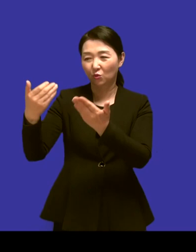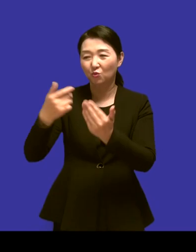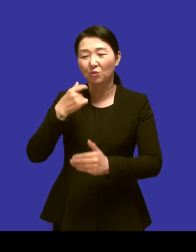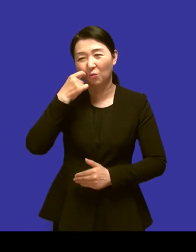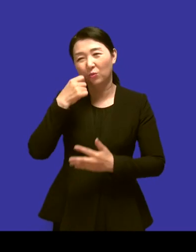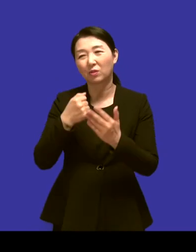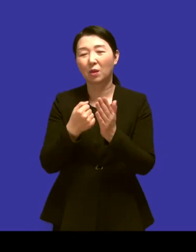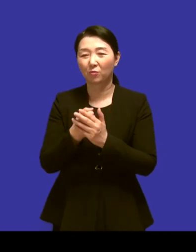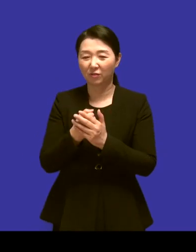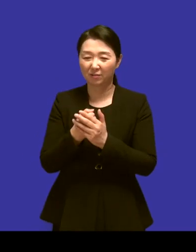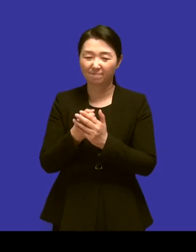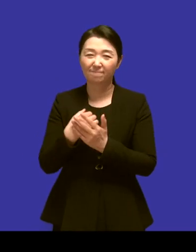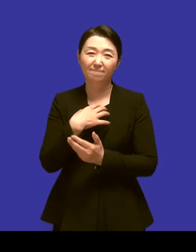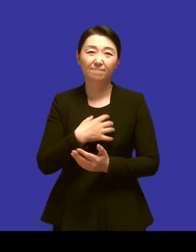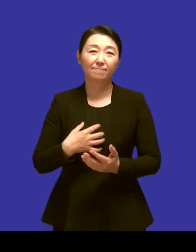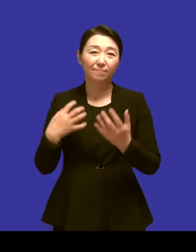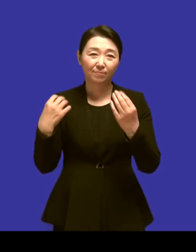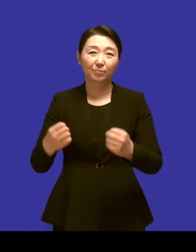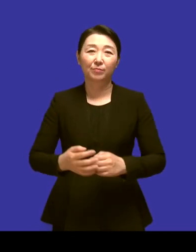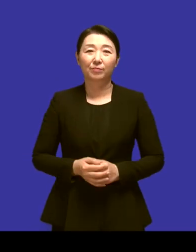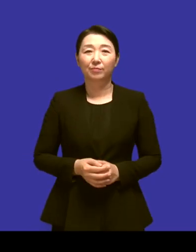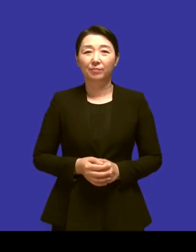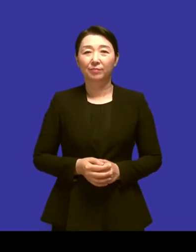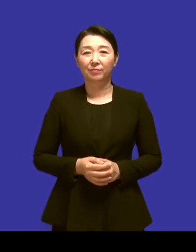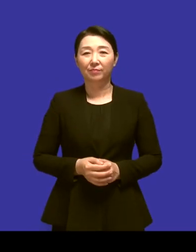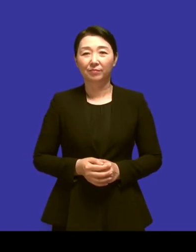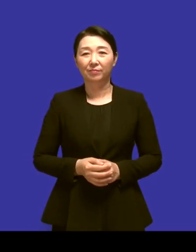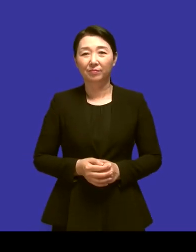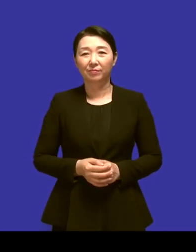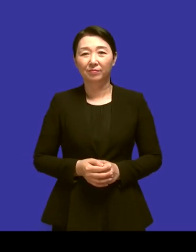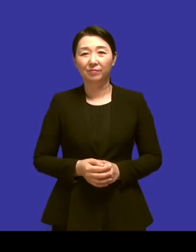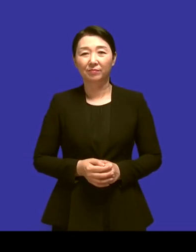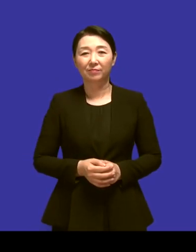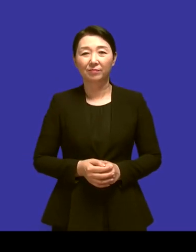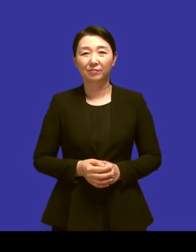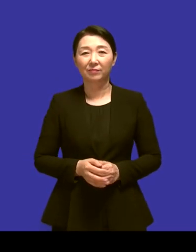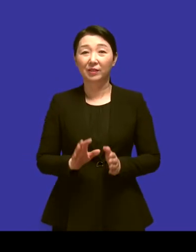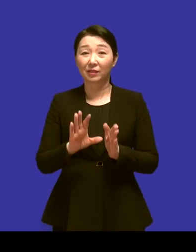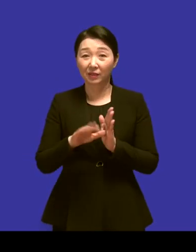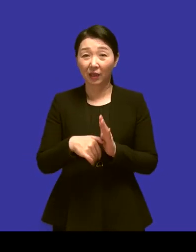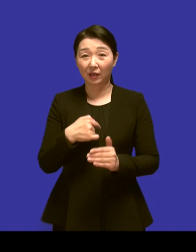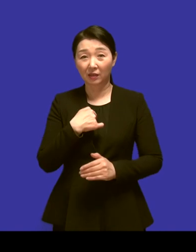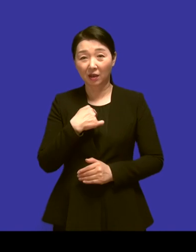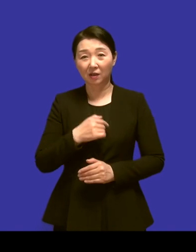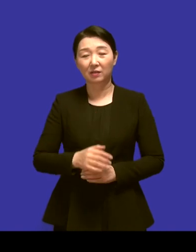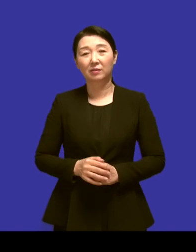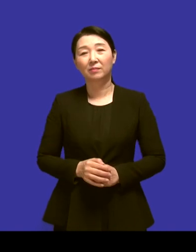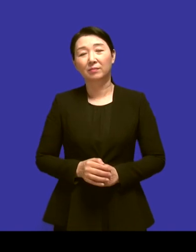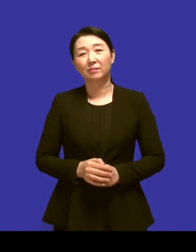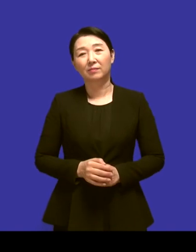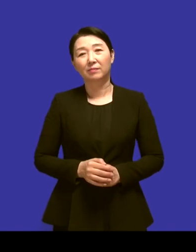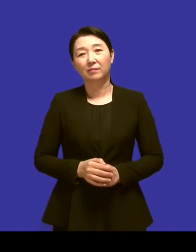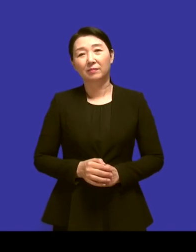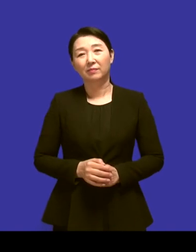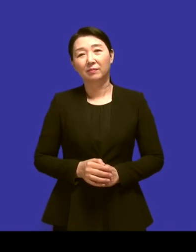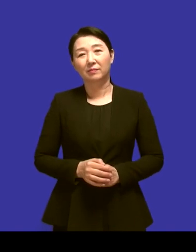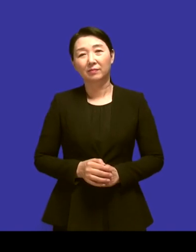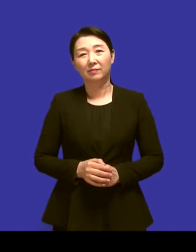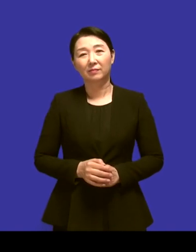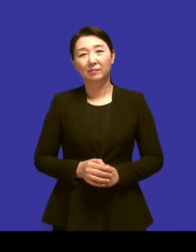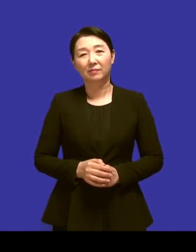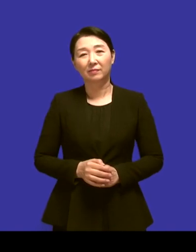또 괴로우시고 그러신데 그때 이제 뭔가 내가 내가 여기서 더 뭔가